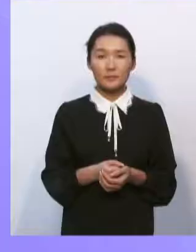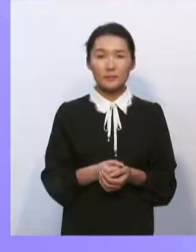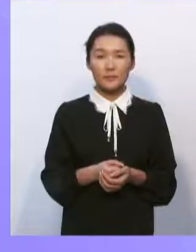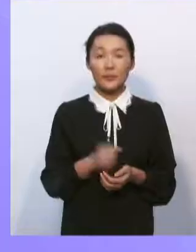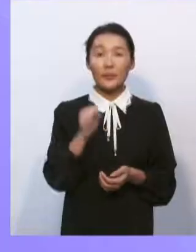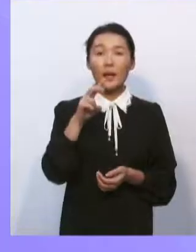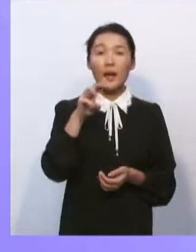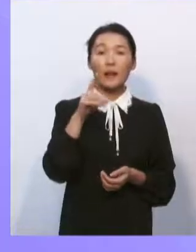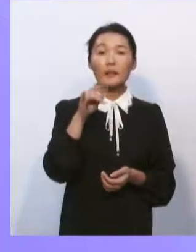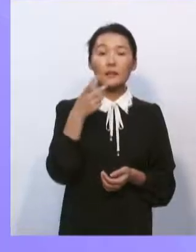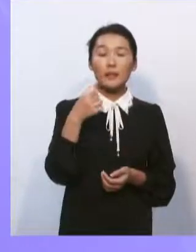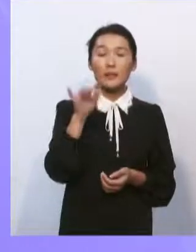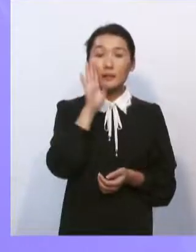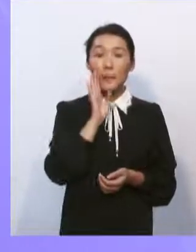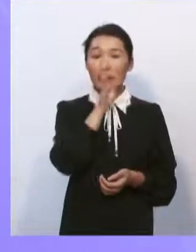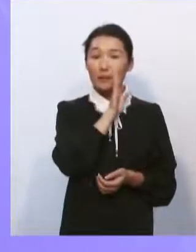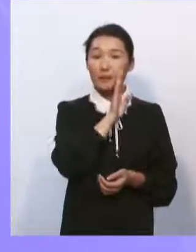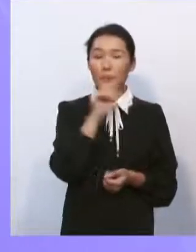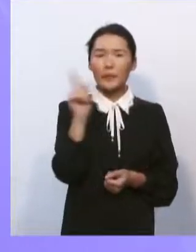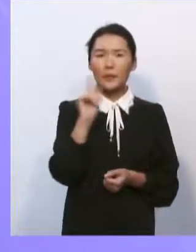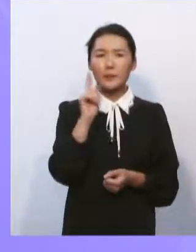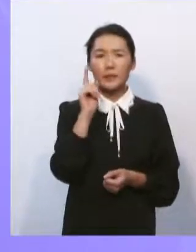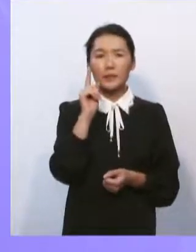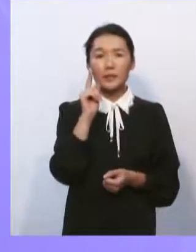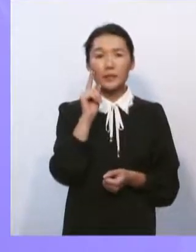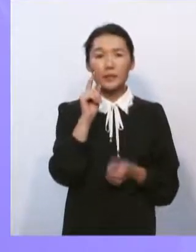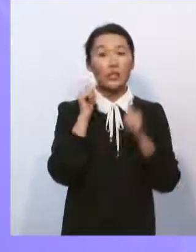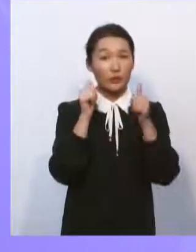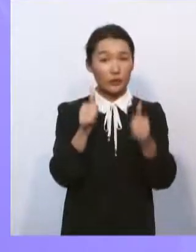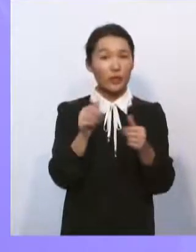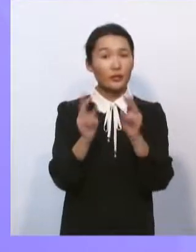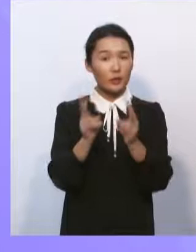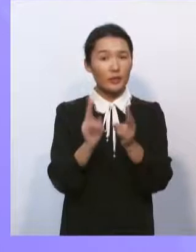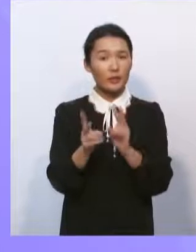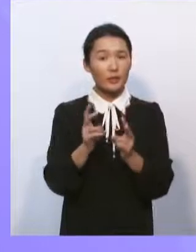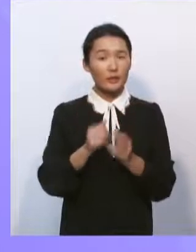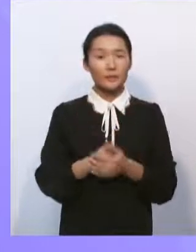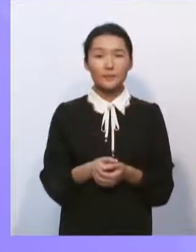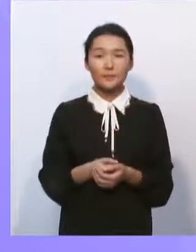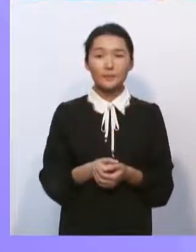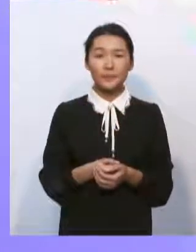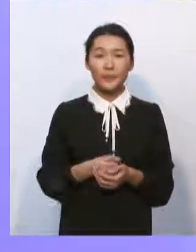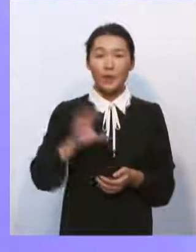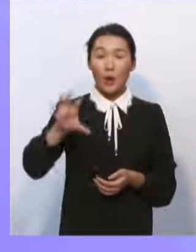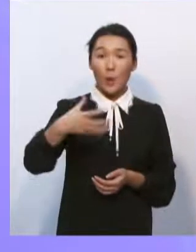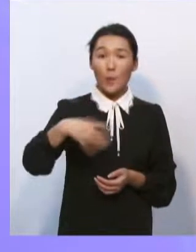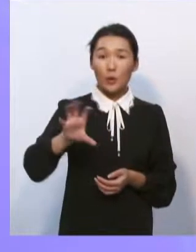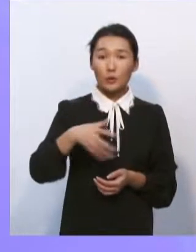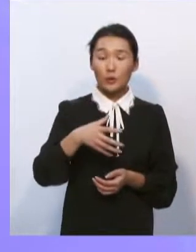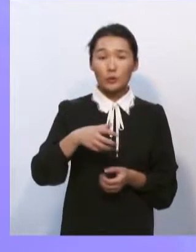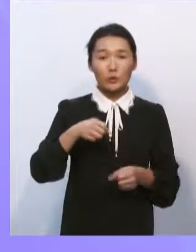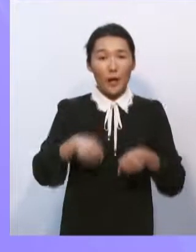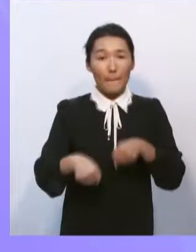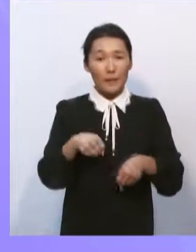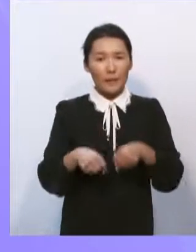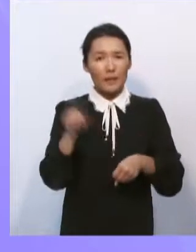Алтынайдын апасы эмнени жакшы жасайт? Борсоктун камырына